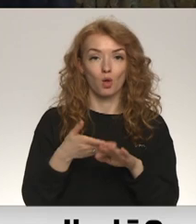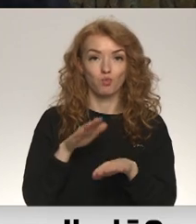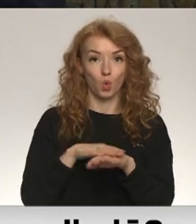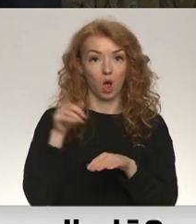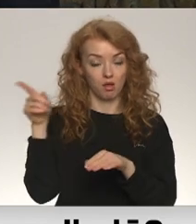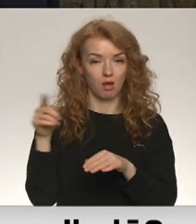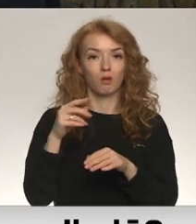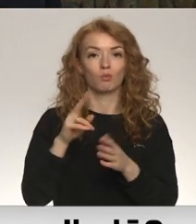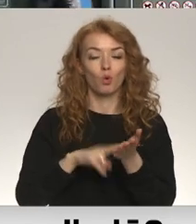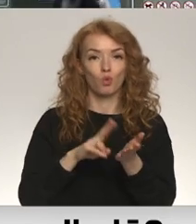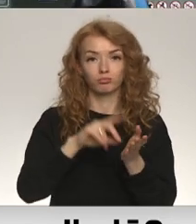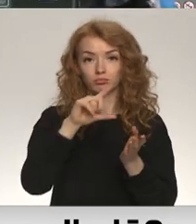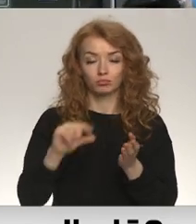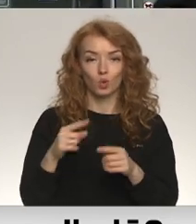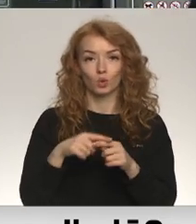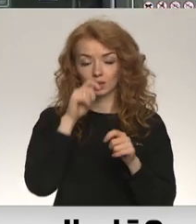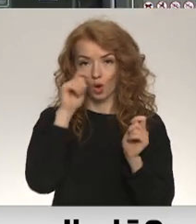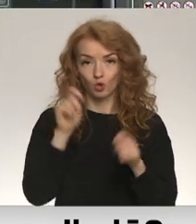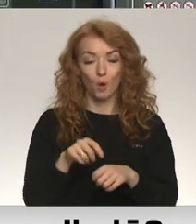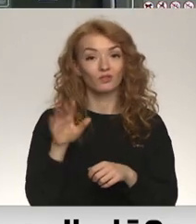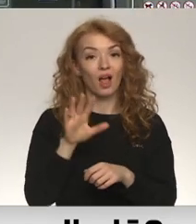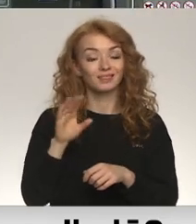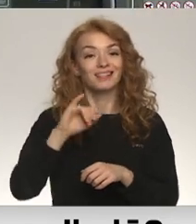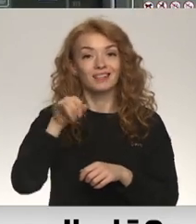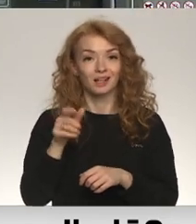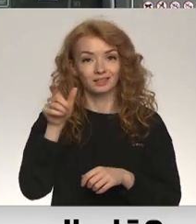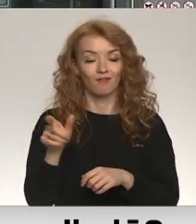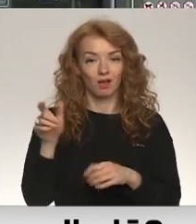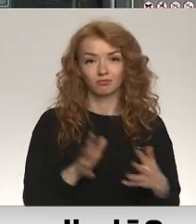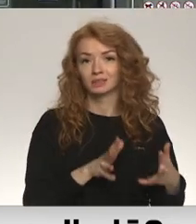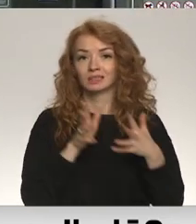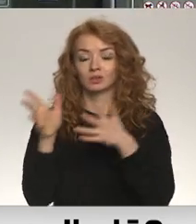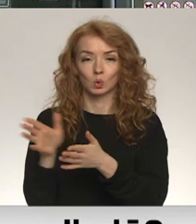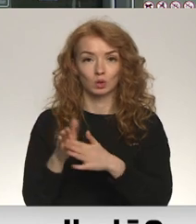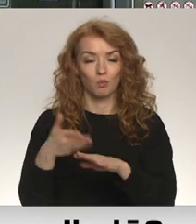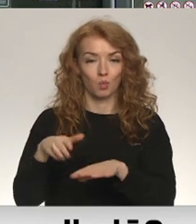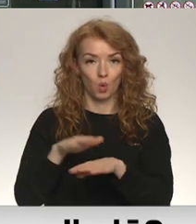ir samazinājusi, un daudz lielāks zaudējums valstī būtu, ja iedzīvotāji braukt iepirkties uz Poliju nekā